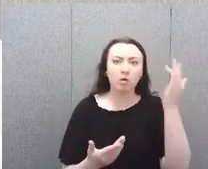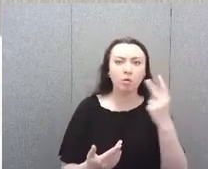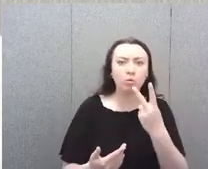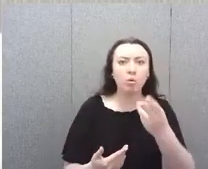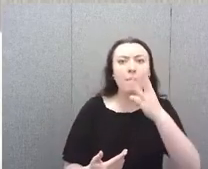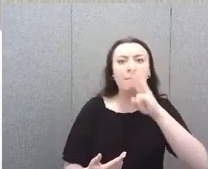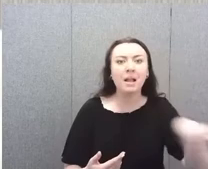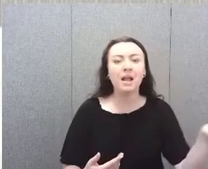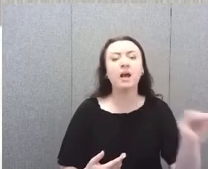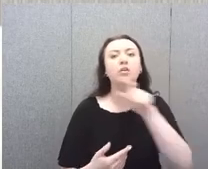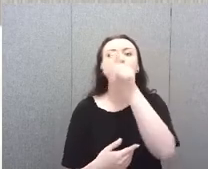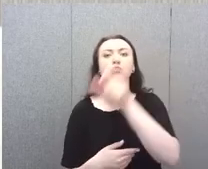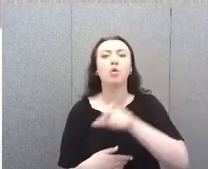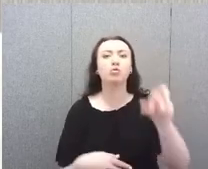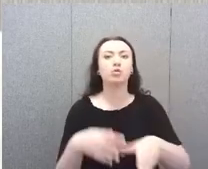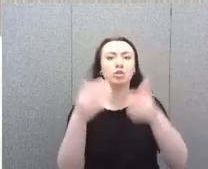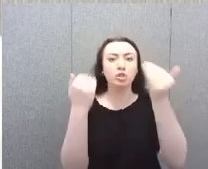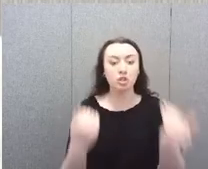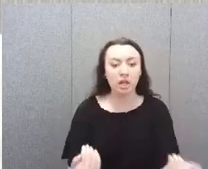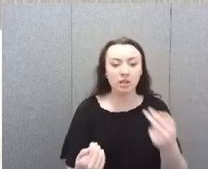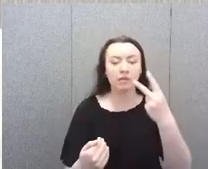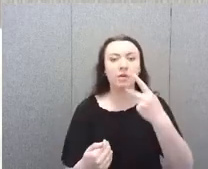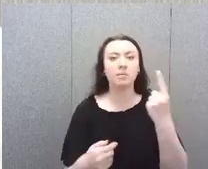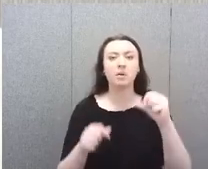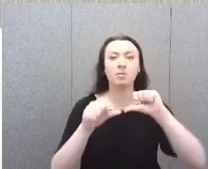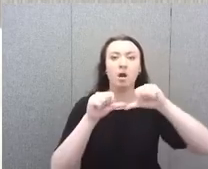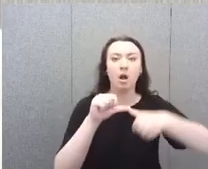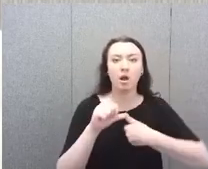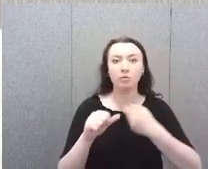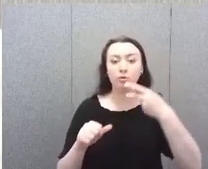Представьте себе, 2 миллиарда людей сегодня, в 21 веке,